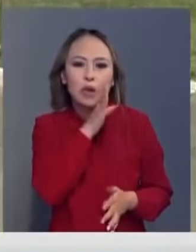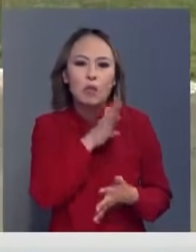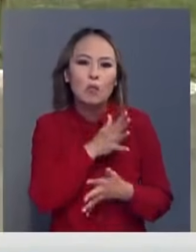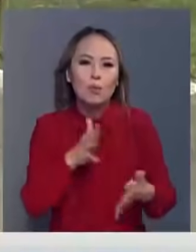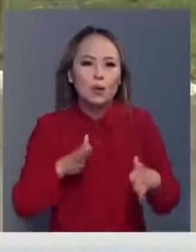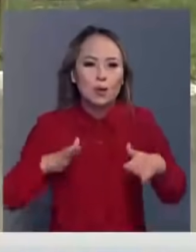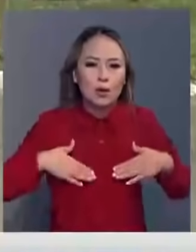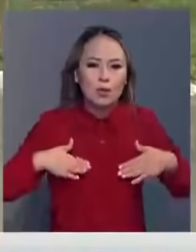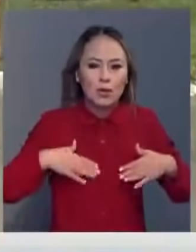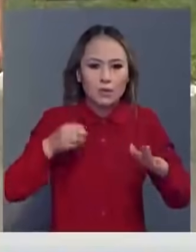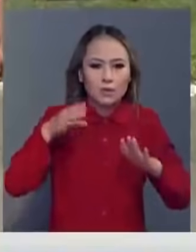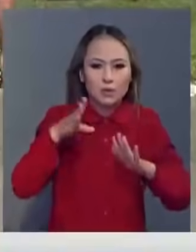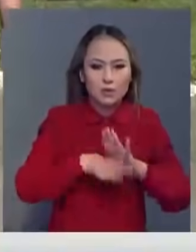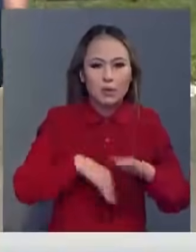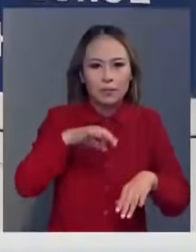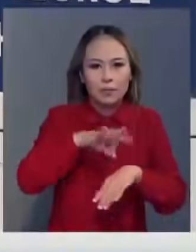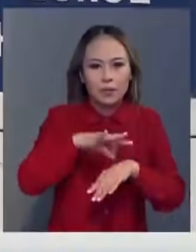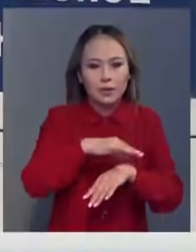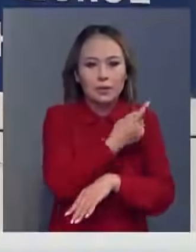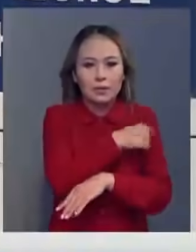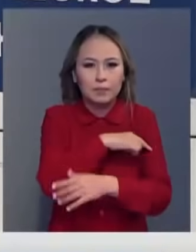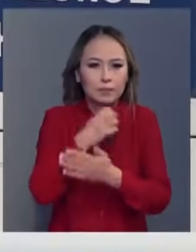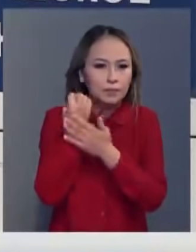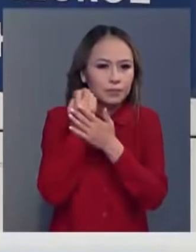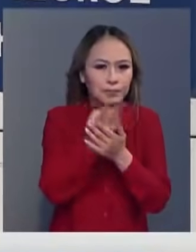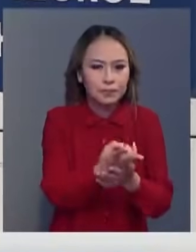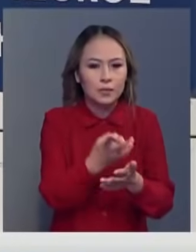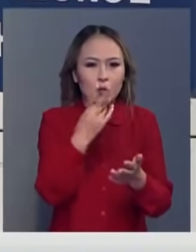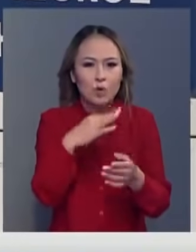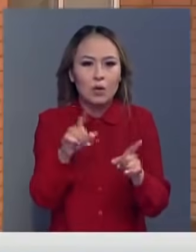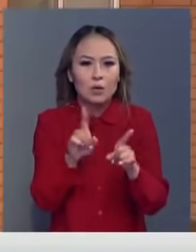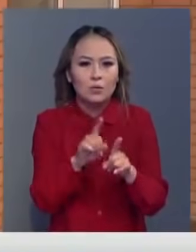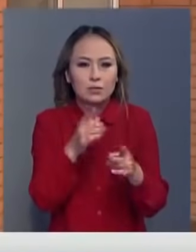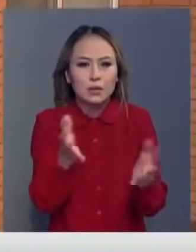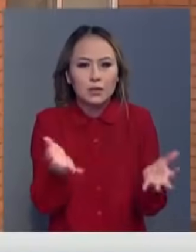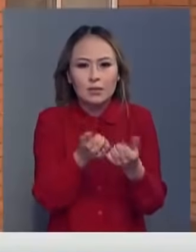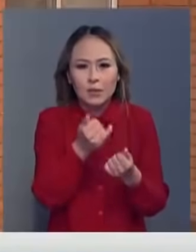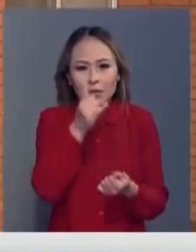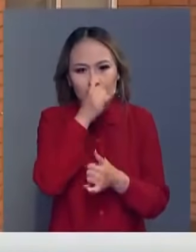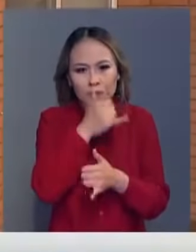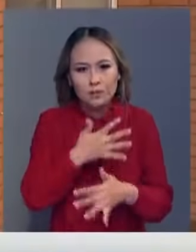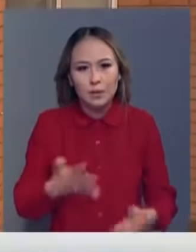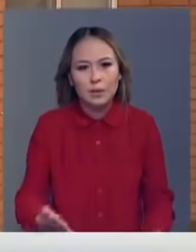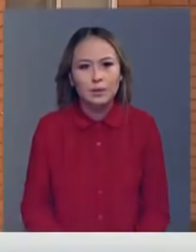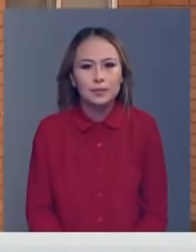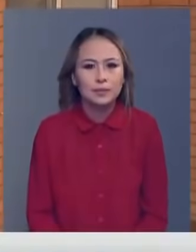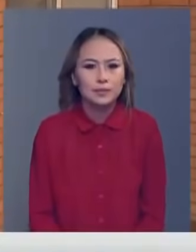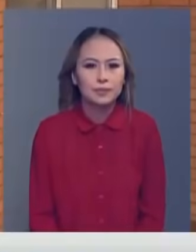Науқастар өкпе қабынуының асқынған түрімен ауруханаға жеткізілген. Өкінішке қарай оларды аман алып қалу мүмкін болмаған.